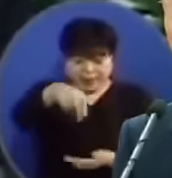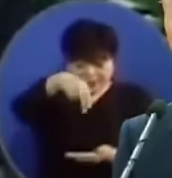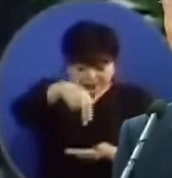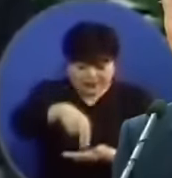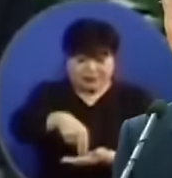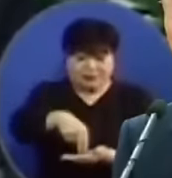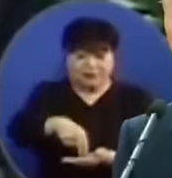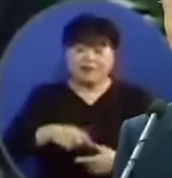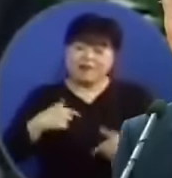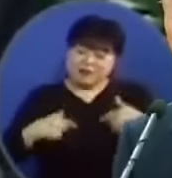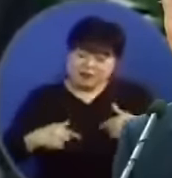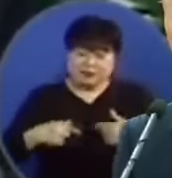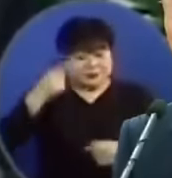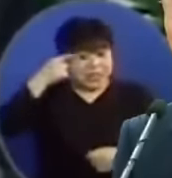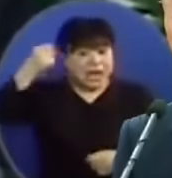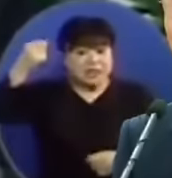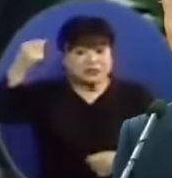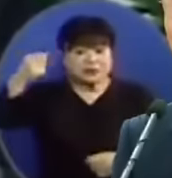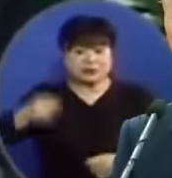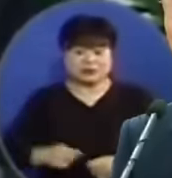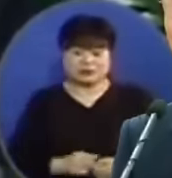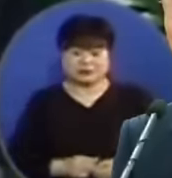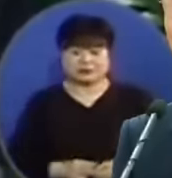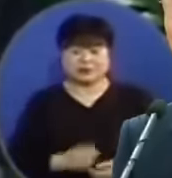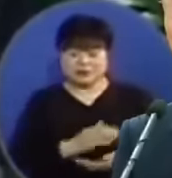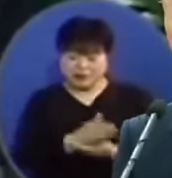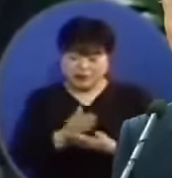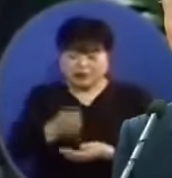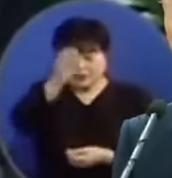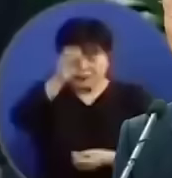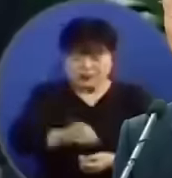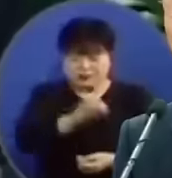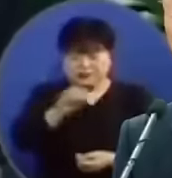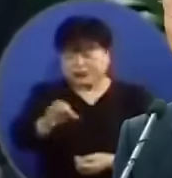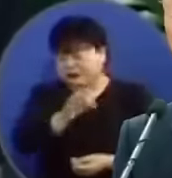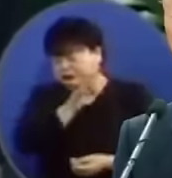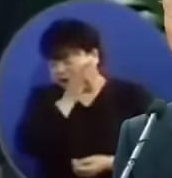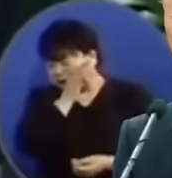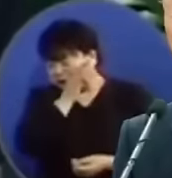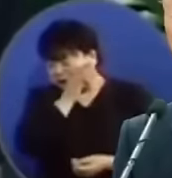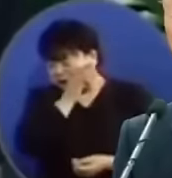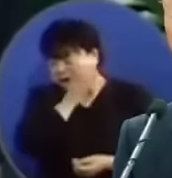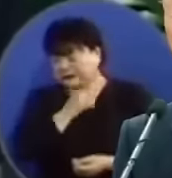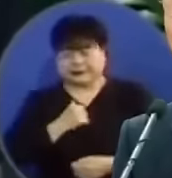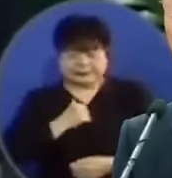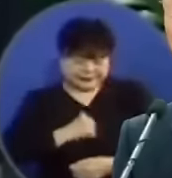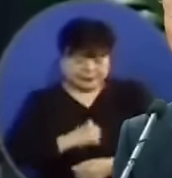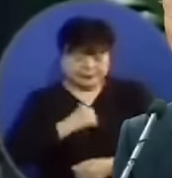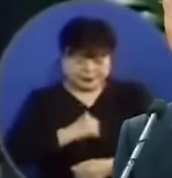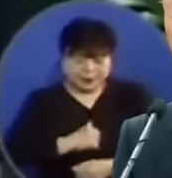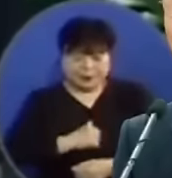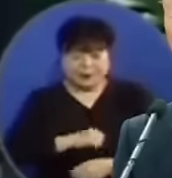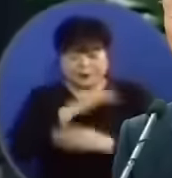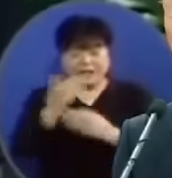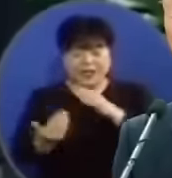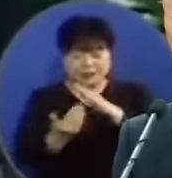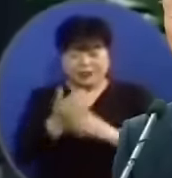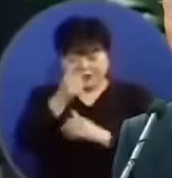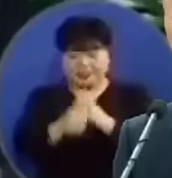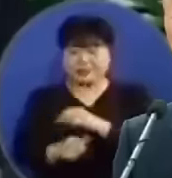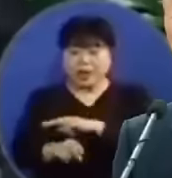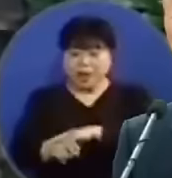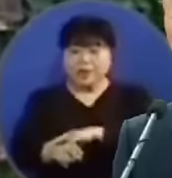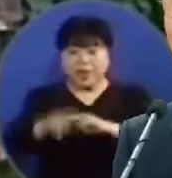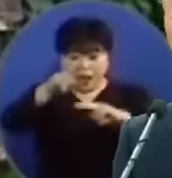것을 기쁨으로 생각하고 온갖 십자가의 모욕을 참고 견뎌서 다 이루시고 하나님 보좌 우편에